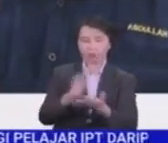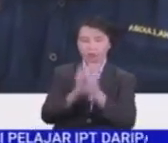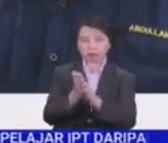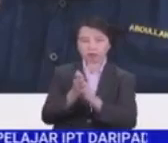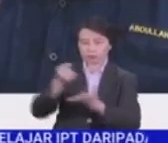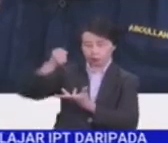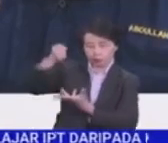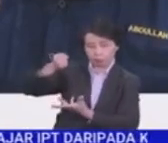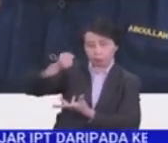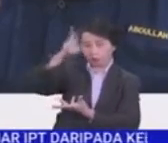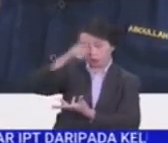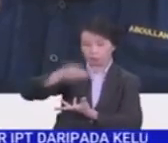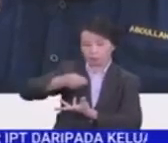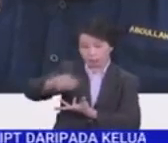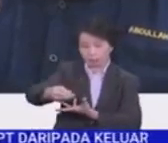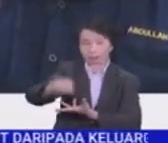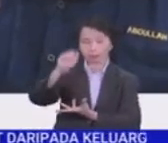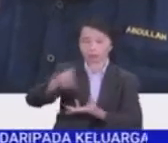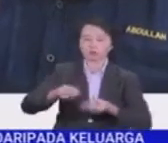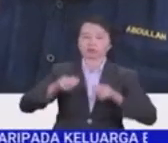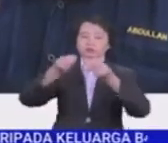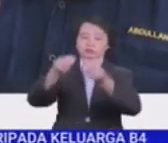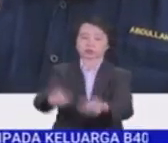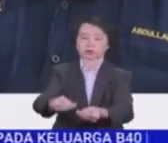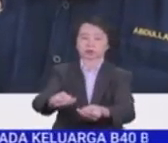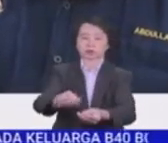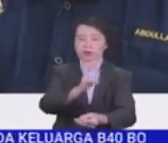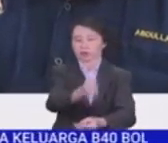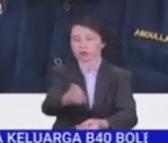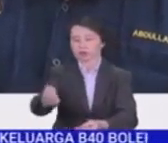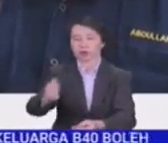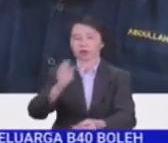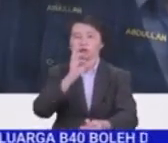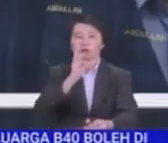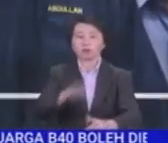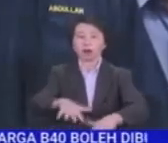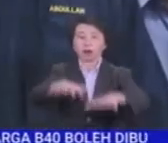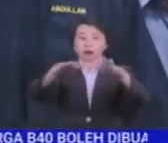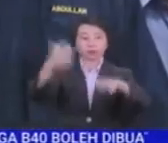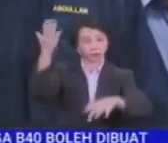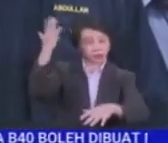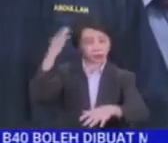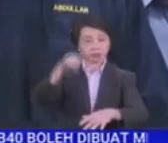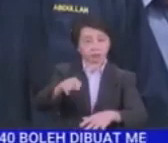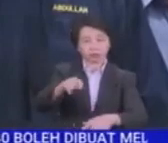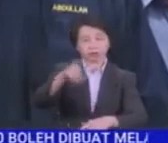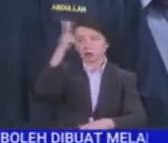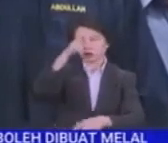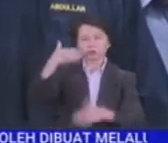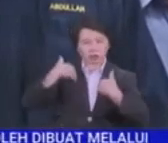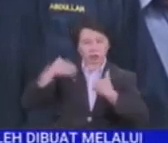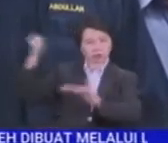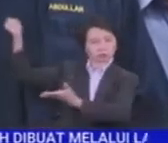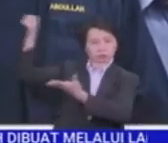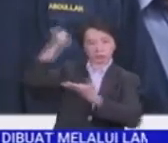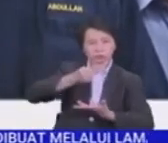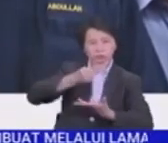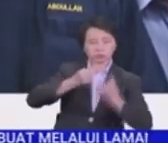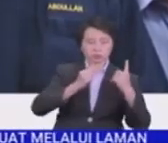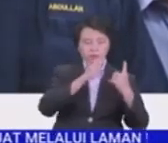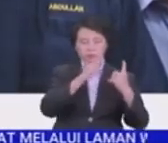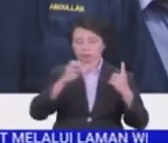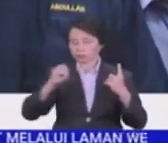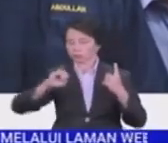dana yang kerajaan nak bagi ini dapat kita serahkan kepada mangsa-mangsa banjir yang terkesan. Kerajaan memperuntukkan 100